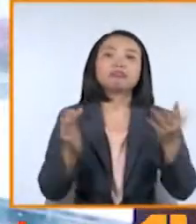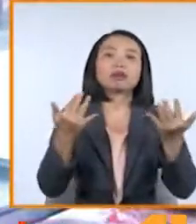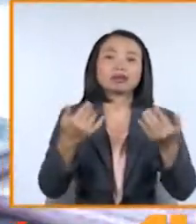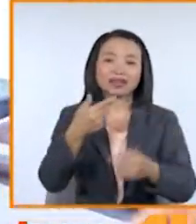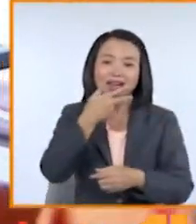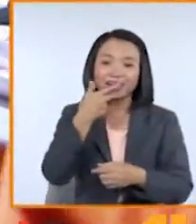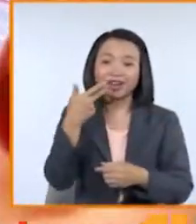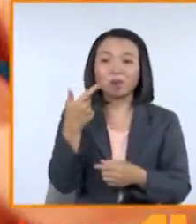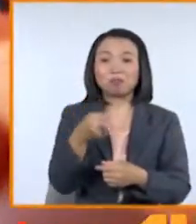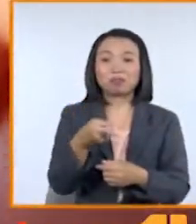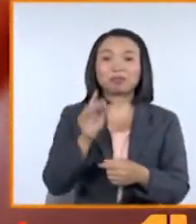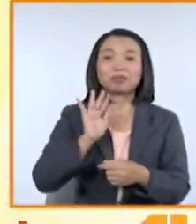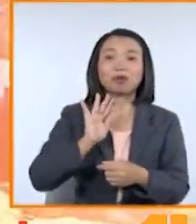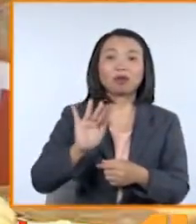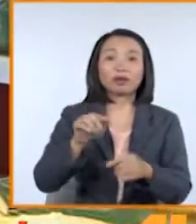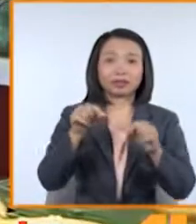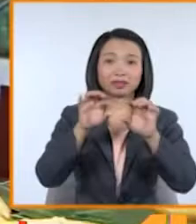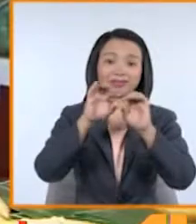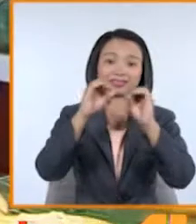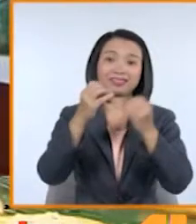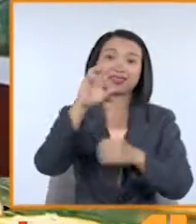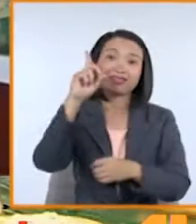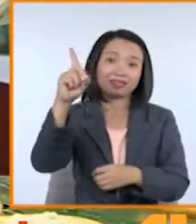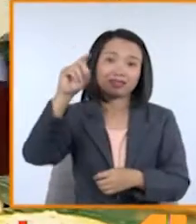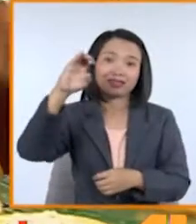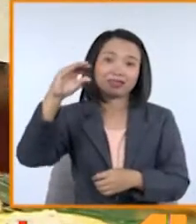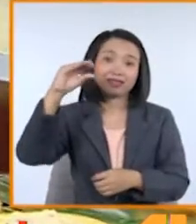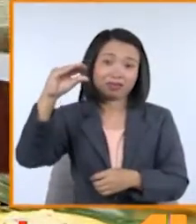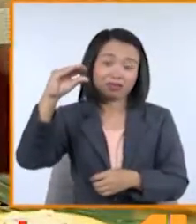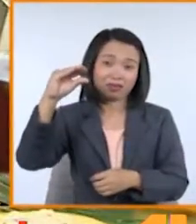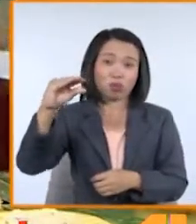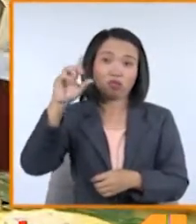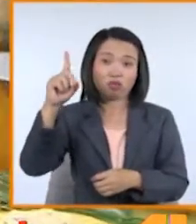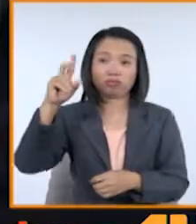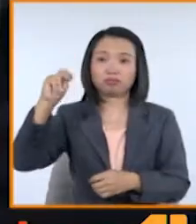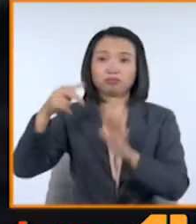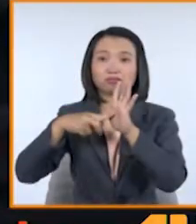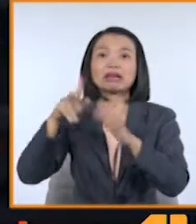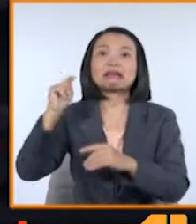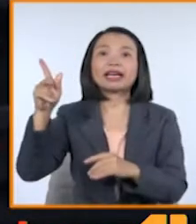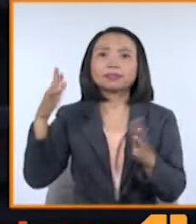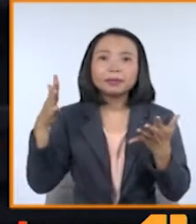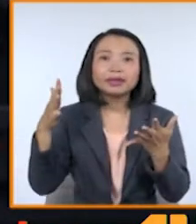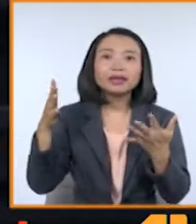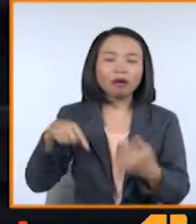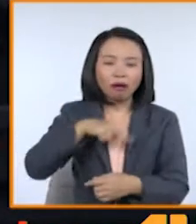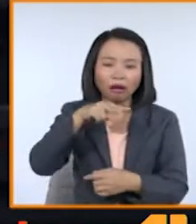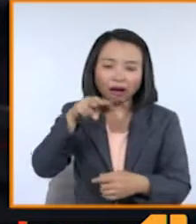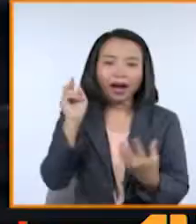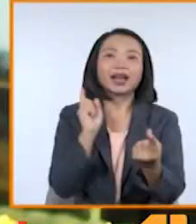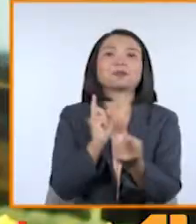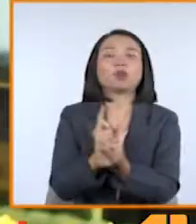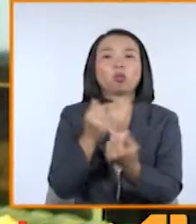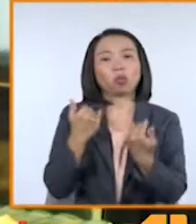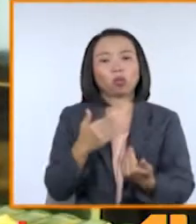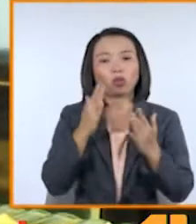านชื่อดังจากแดนมะกันอย่างโดนัทมาก่อนและเมื่อสอดแสวงหาก็ได้เจอกับร้าน Big Apple Donut and Coffee ที่กำลังได้รับความ